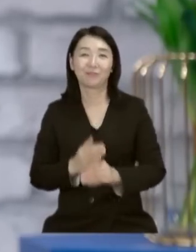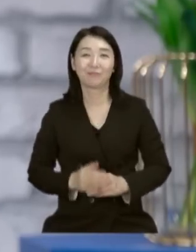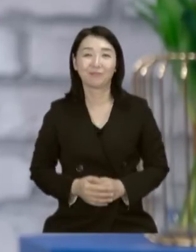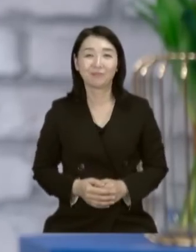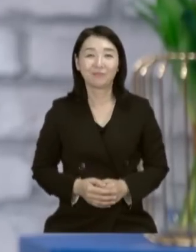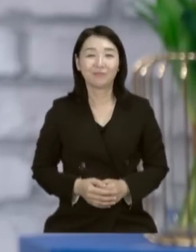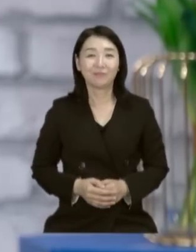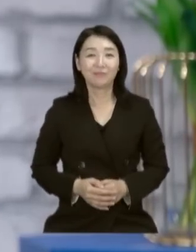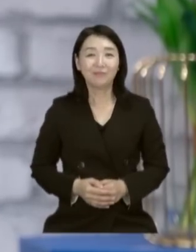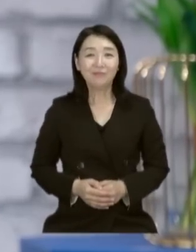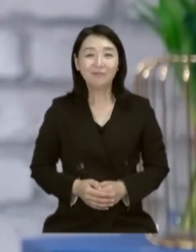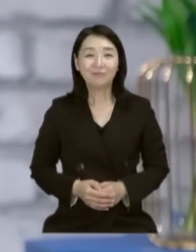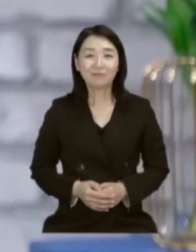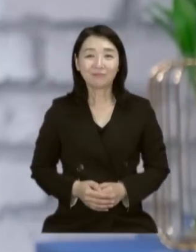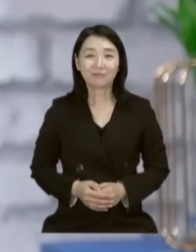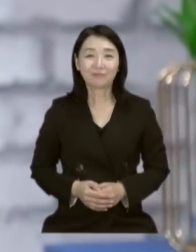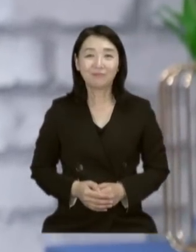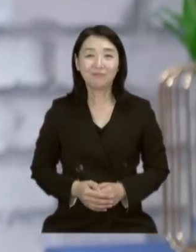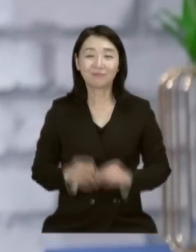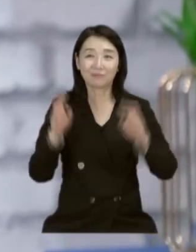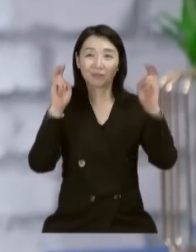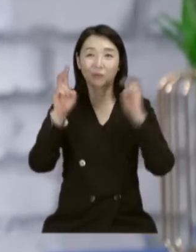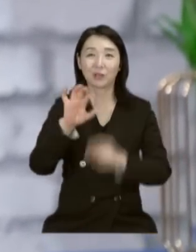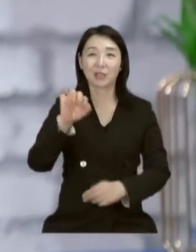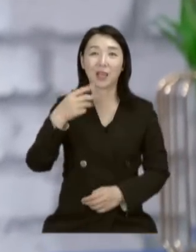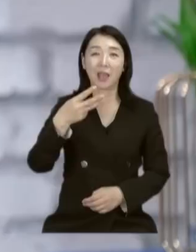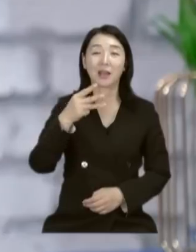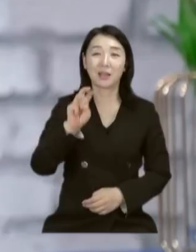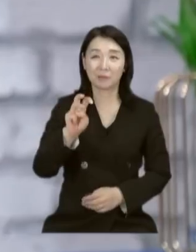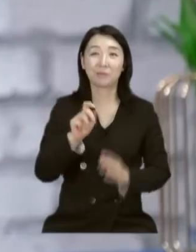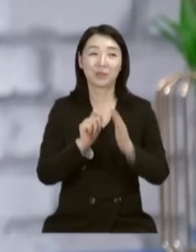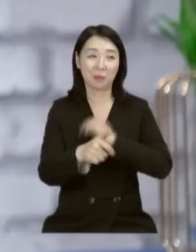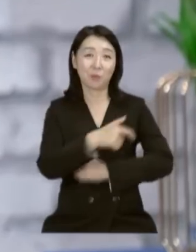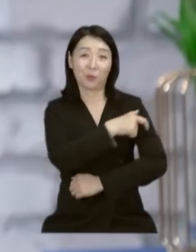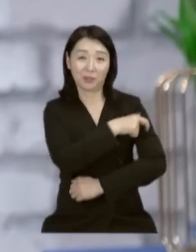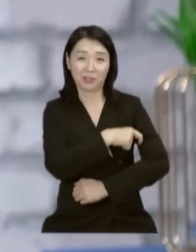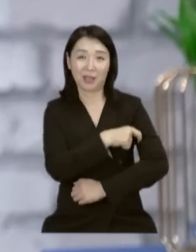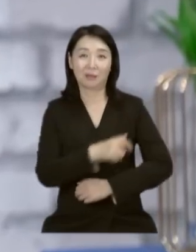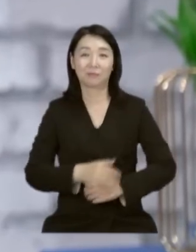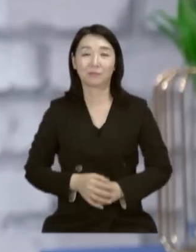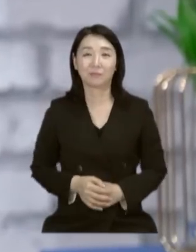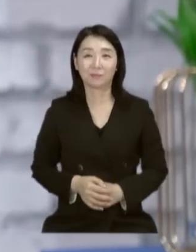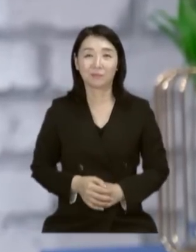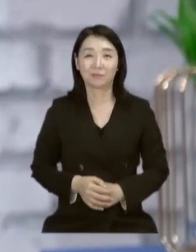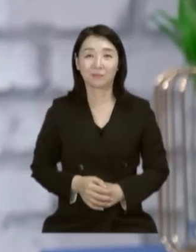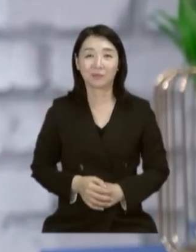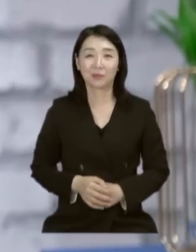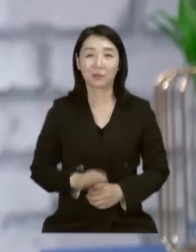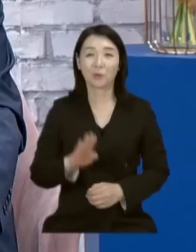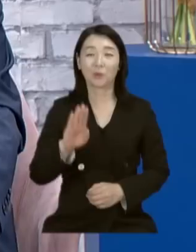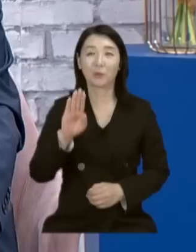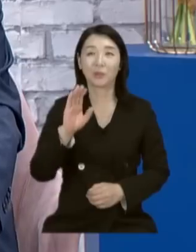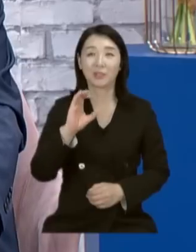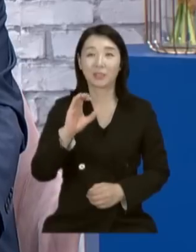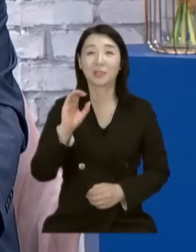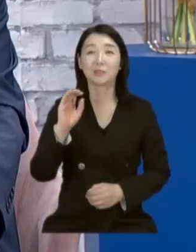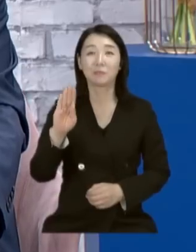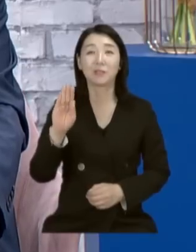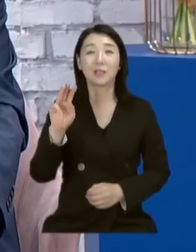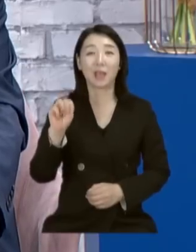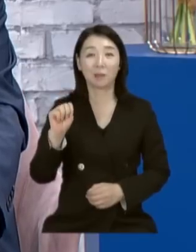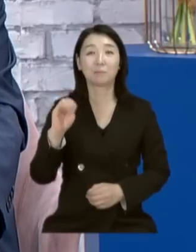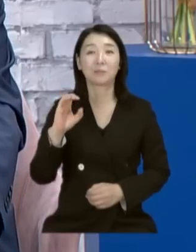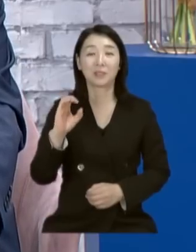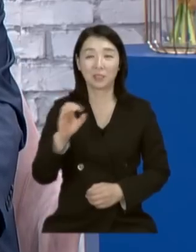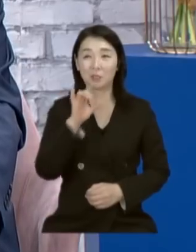네. 주식회사 엘림 BMS 대표이사시고 기독실업인에 있죠? CBMC. 네, CBMC. 우리나라